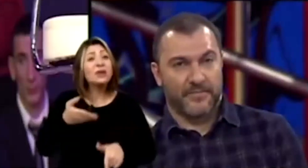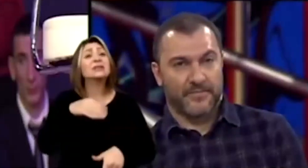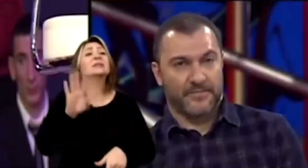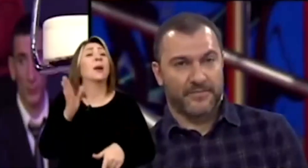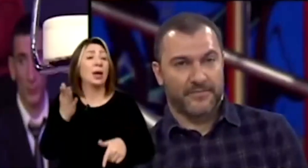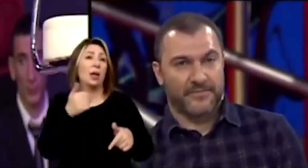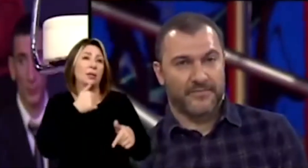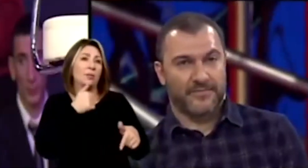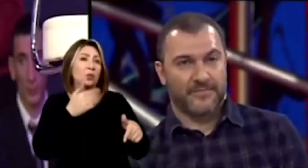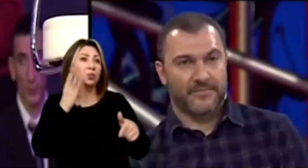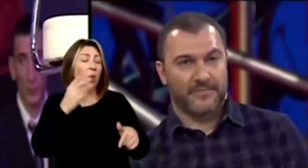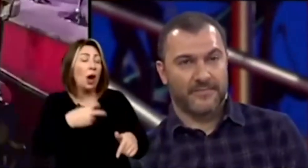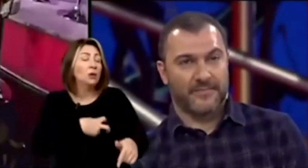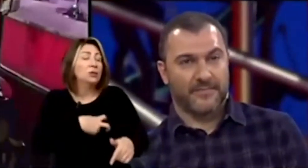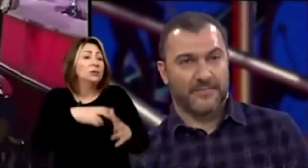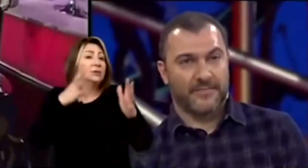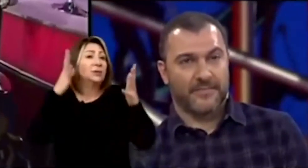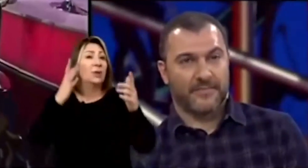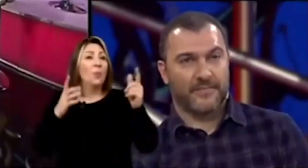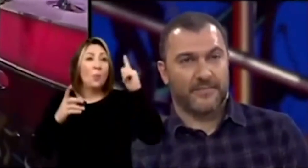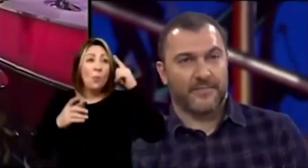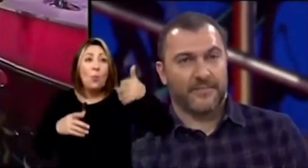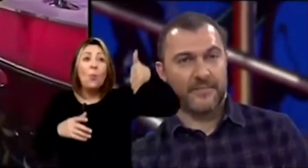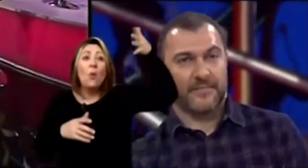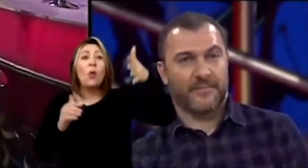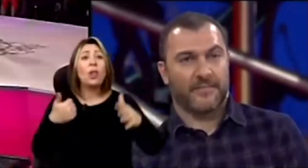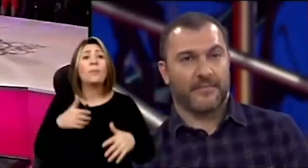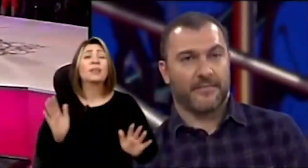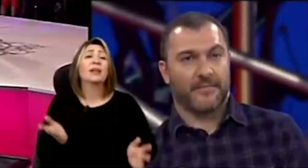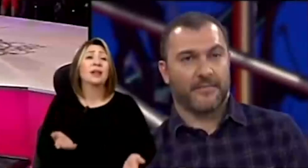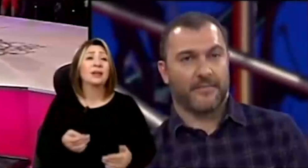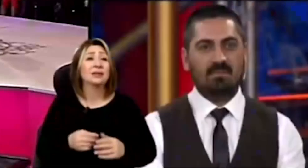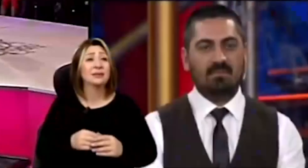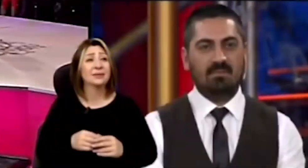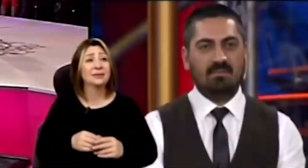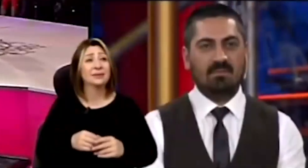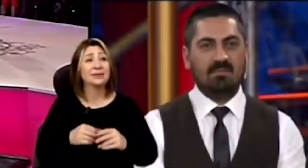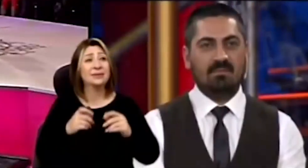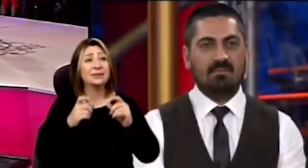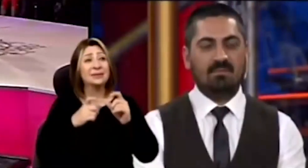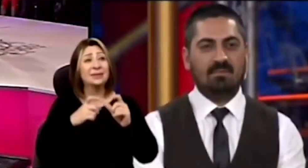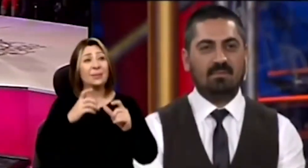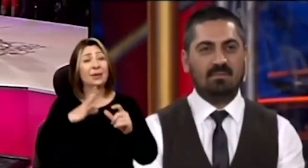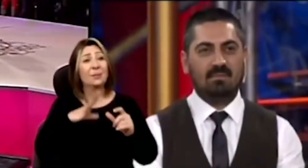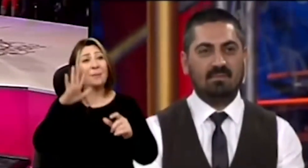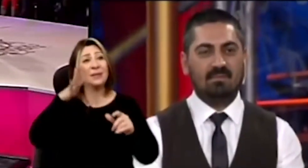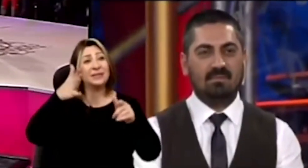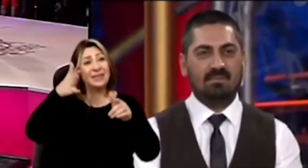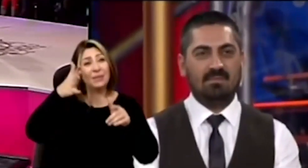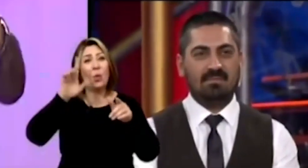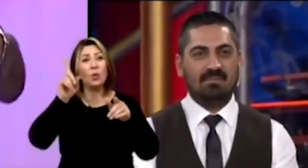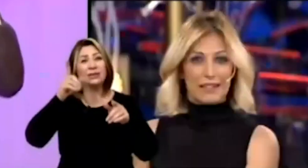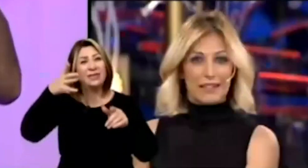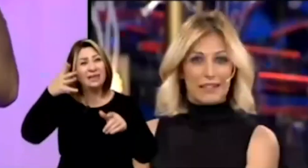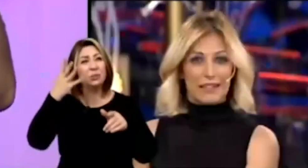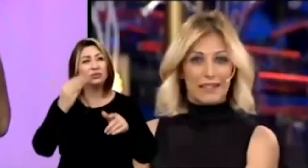vazgeçme ama yanındaki adama çok aşık olursan boyu da çok önemli değil yani. Sinem Hanım. Boyu efendim. 5 santim 10 santimle bir